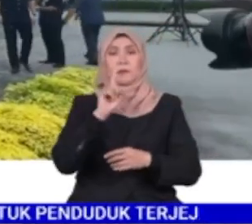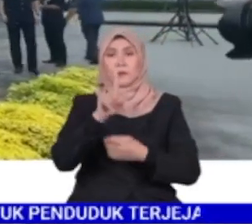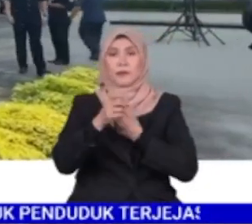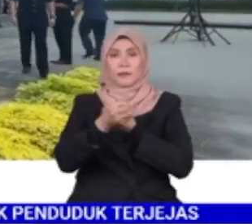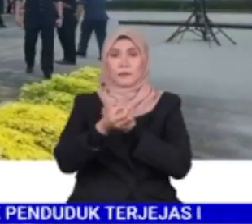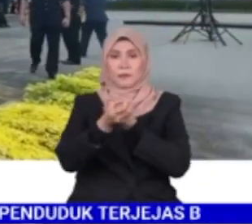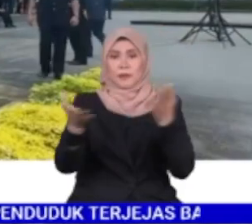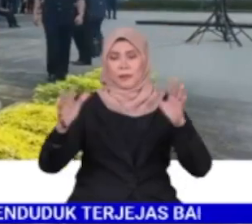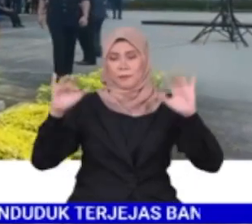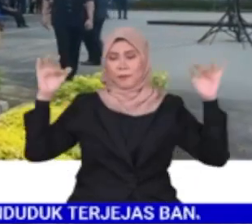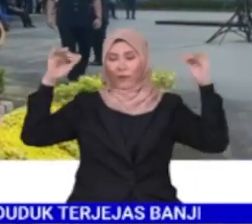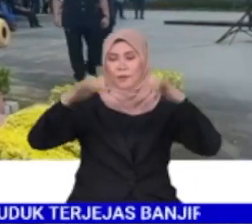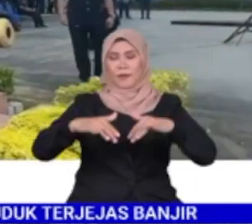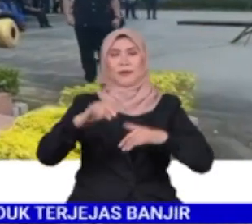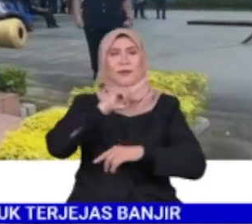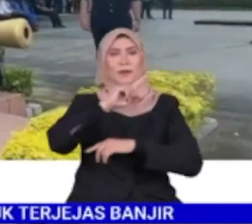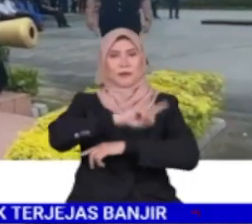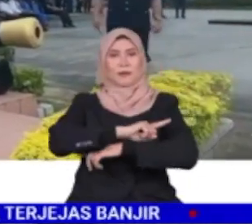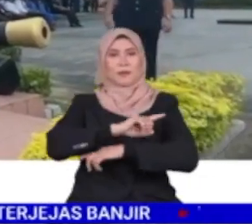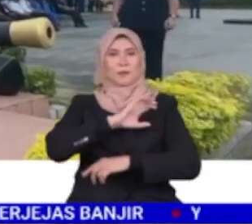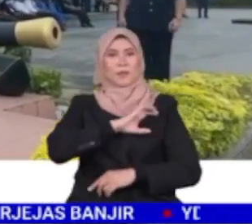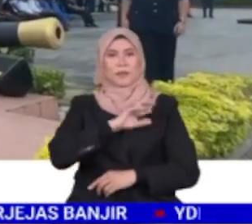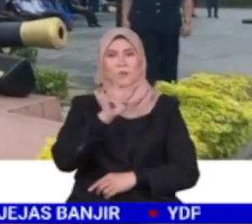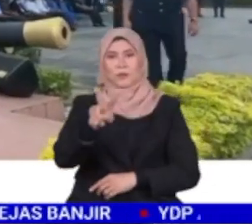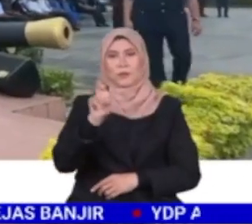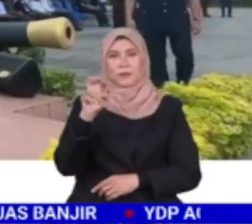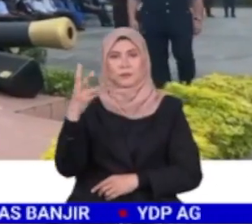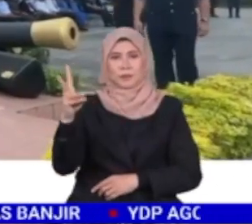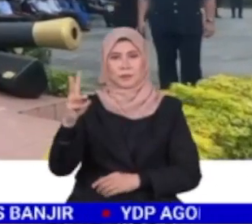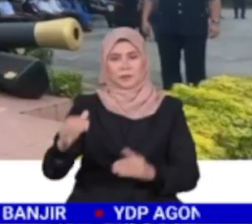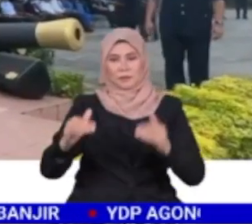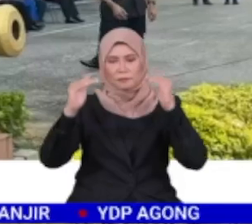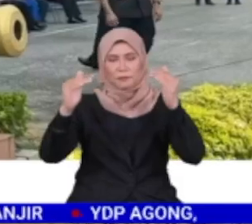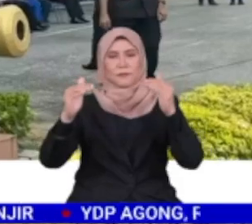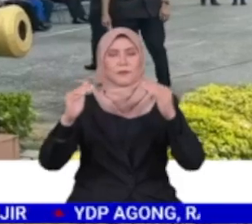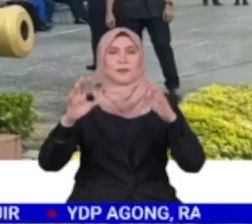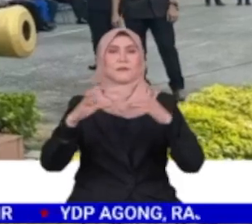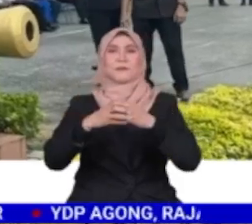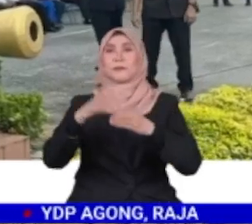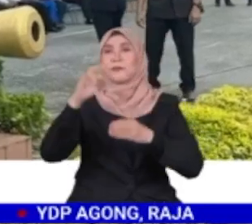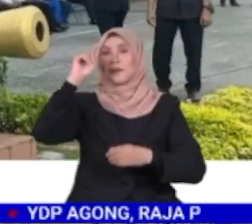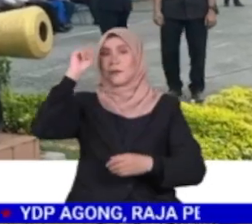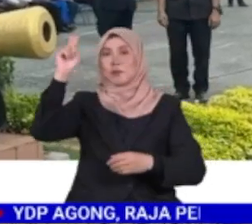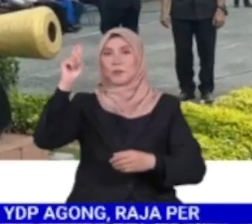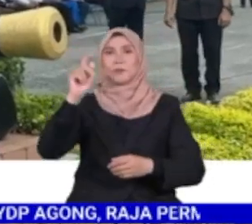himpunan hari peringatan polis ke 216 peringkat polisi